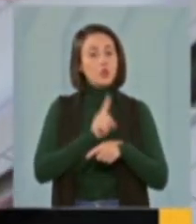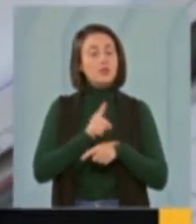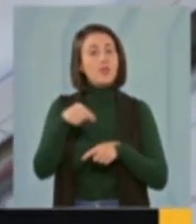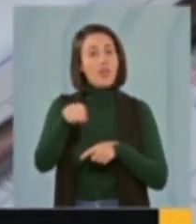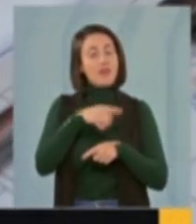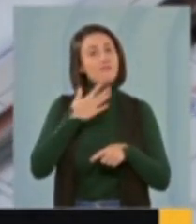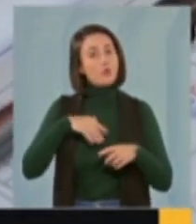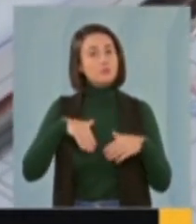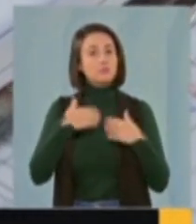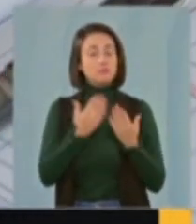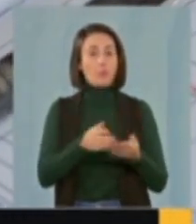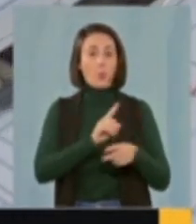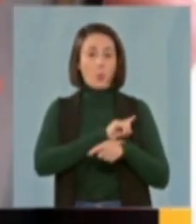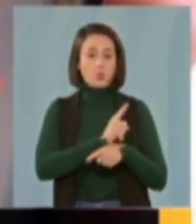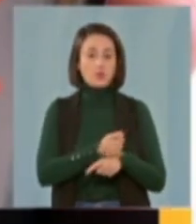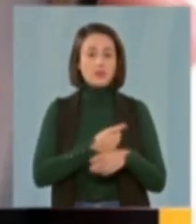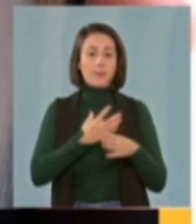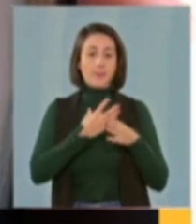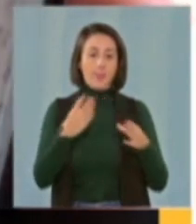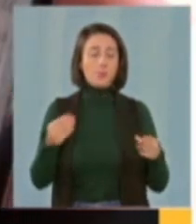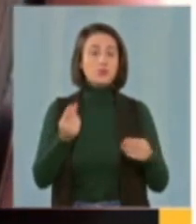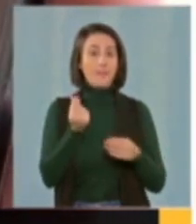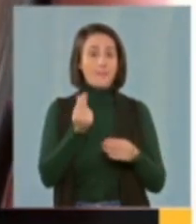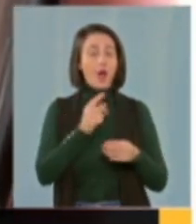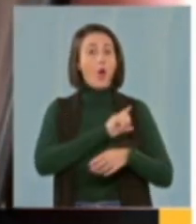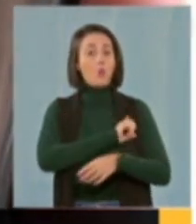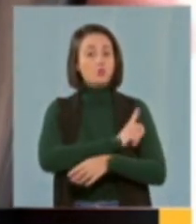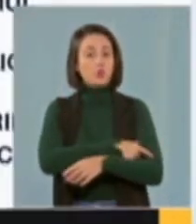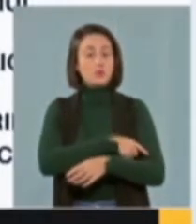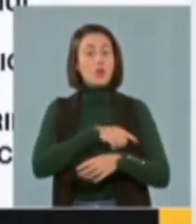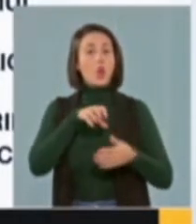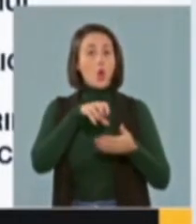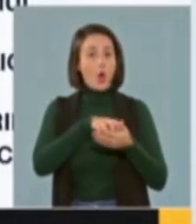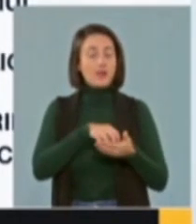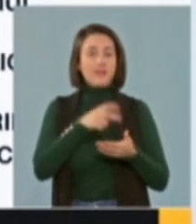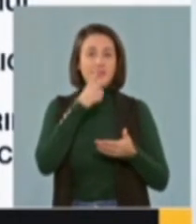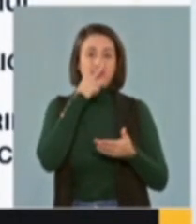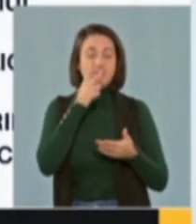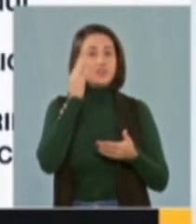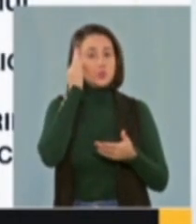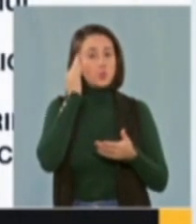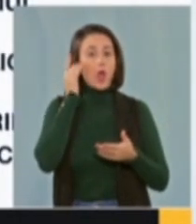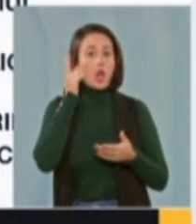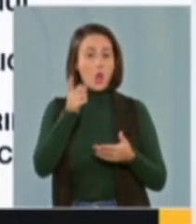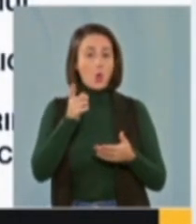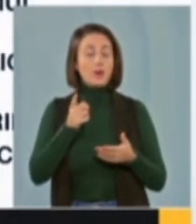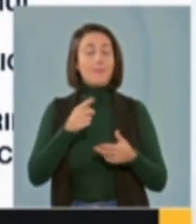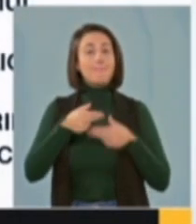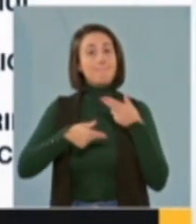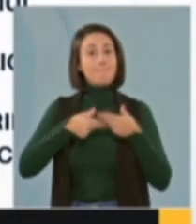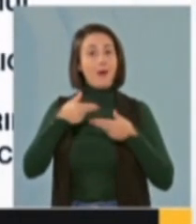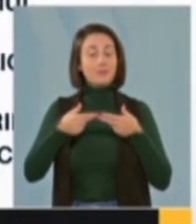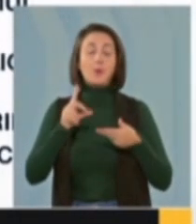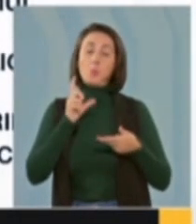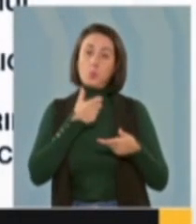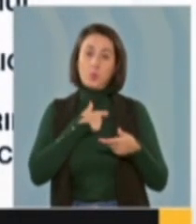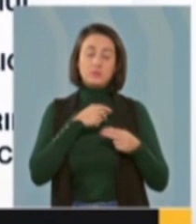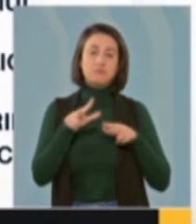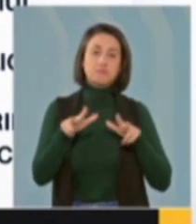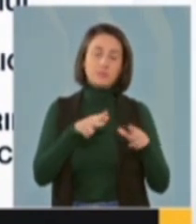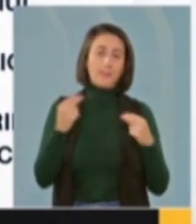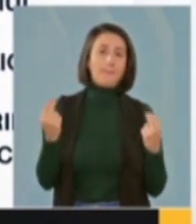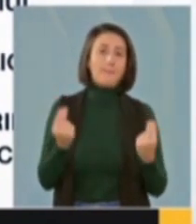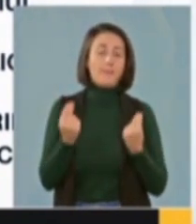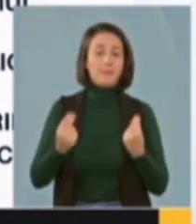vor se alege în sistem de Urgență mai mulți bani autorităților locale în viziunea PSD pandemia decovit 19 putea fi gestionată